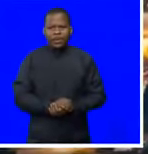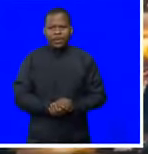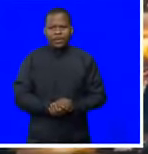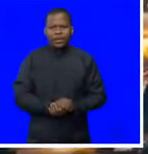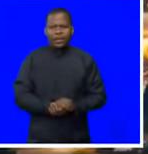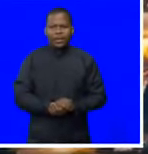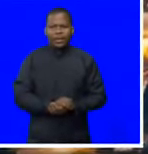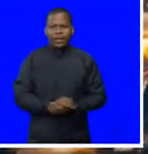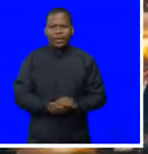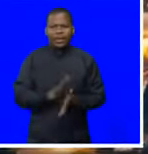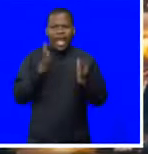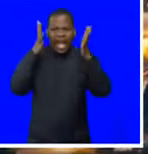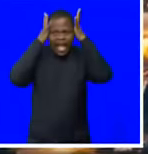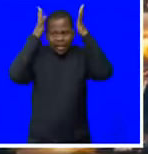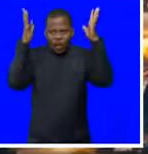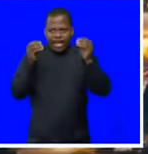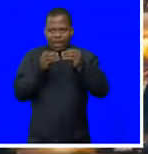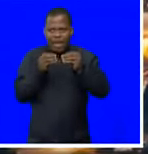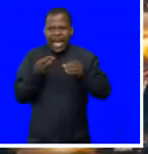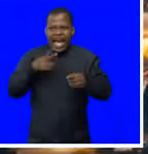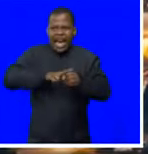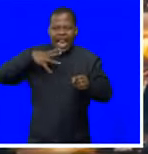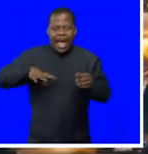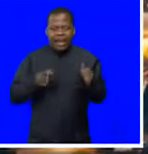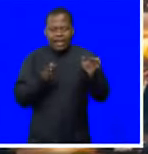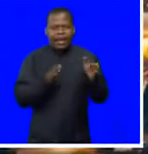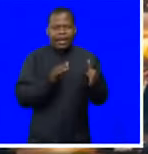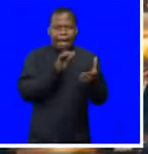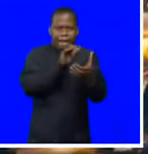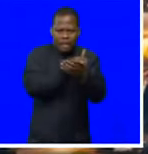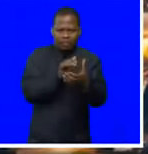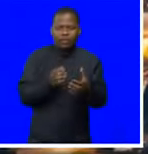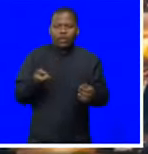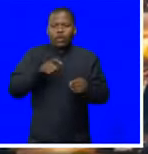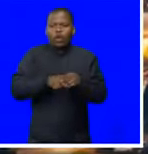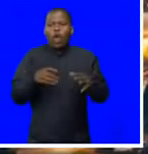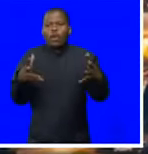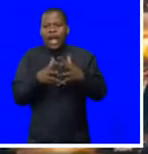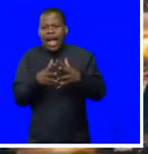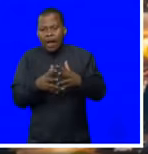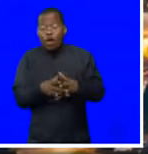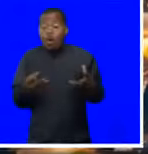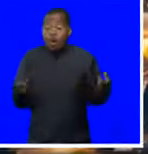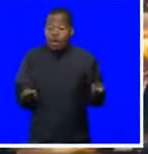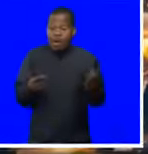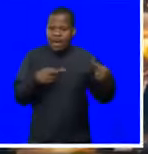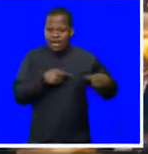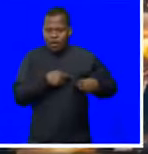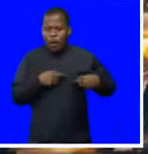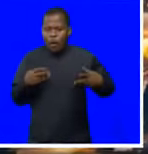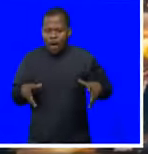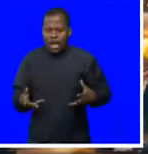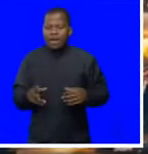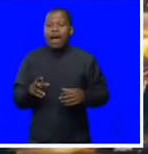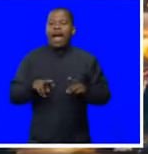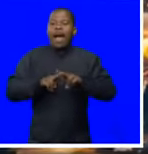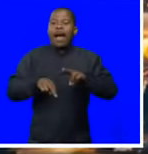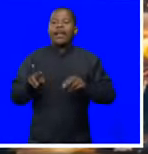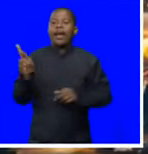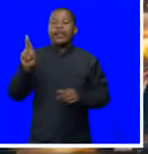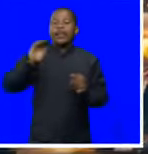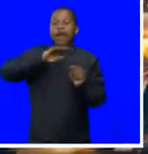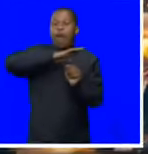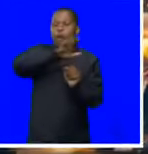Lipangele Swatini Bank ngekubambisana naletinye tinhlangothi lihlangene nebalimi besifundza saselibonjeni emhlume Country Club ukutobukisana